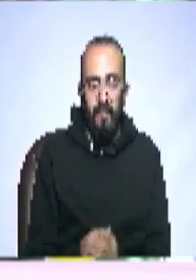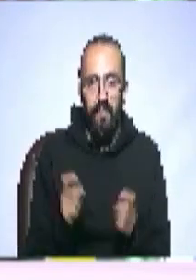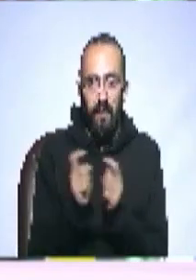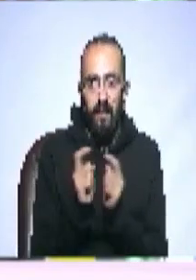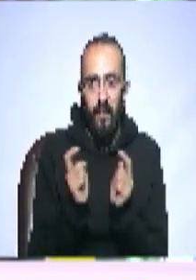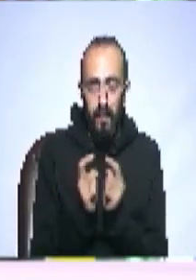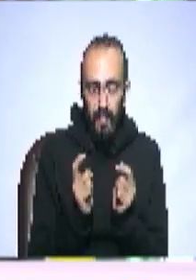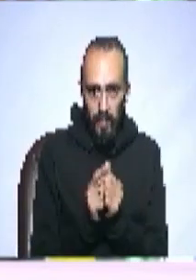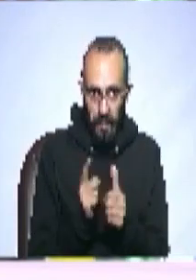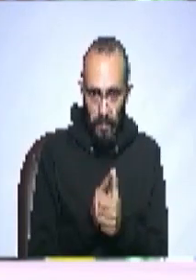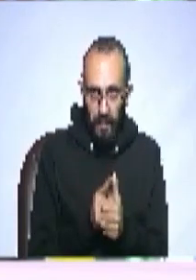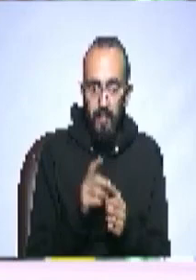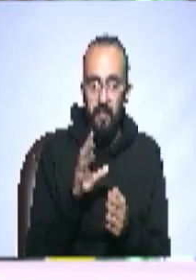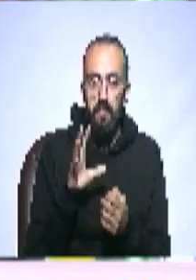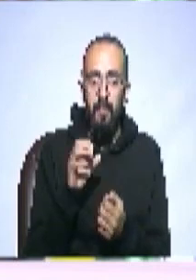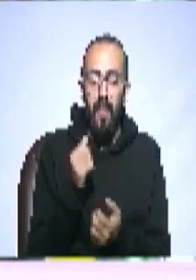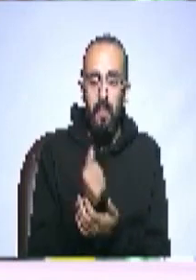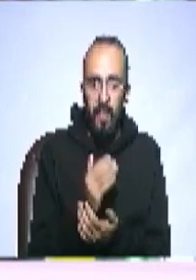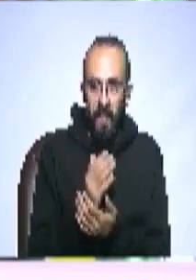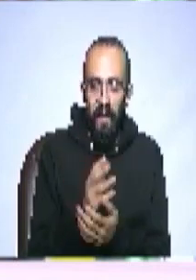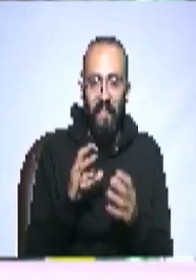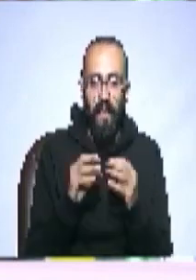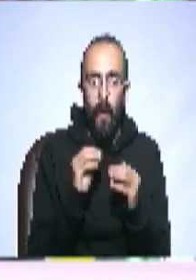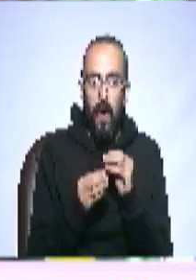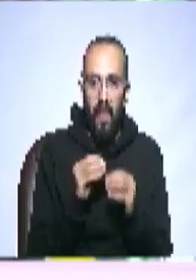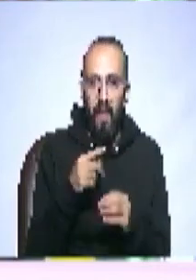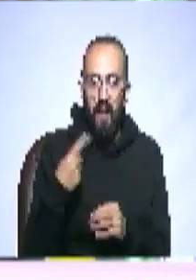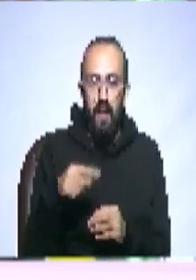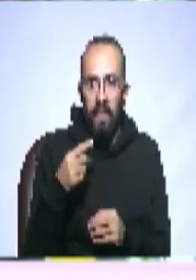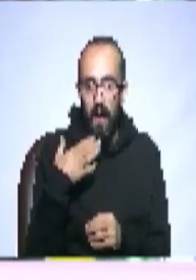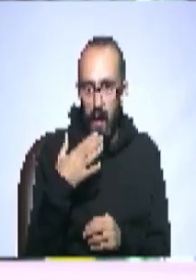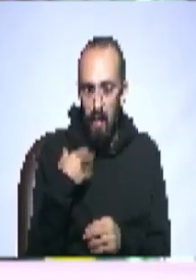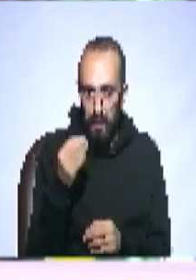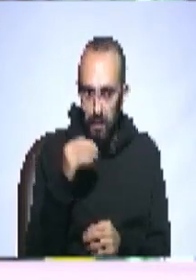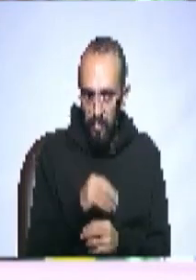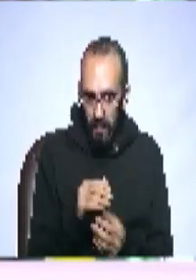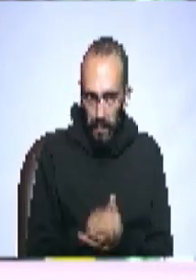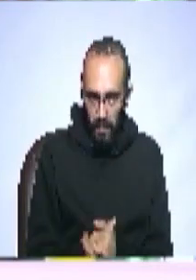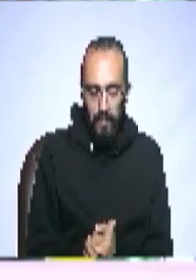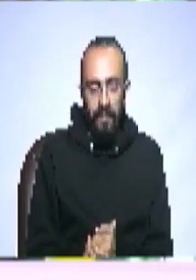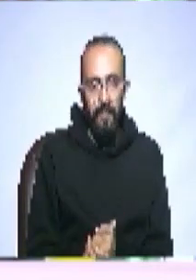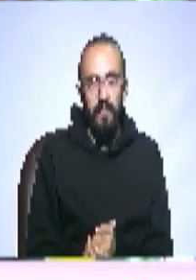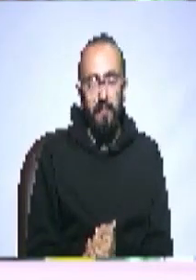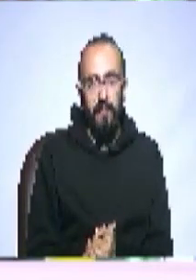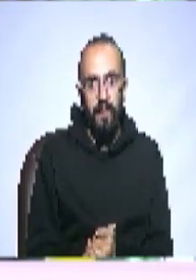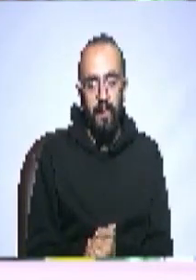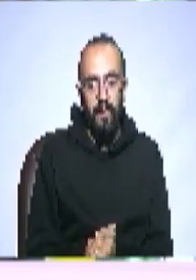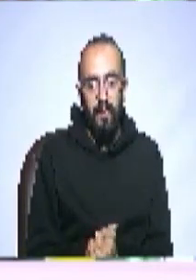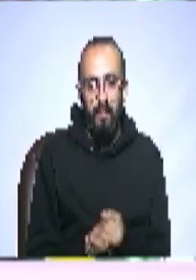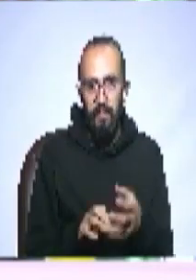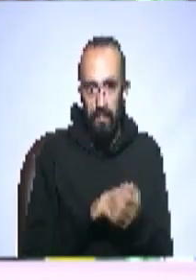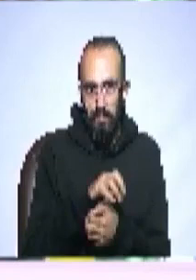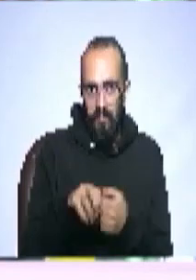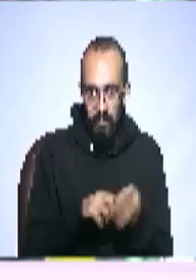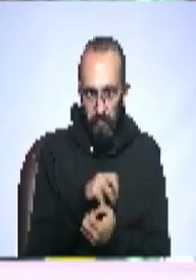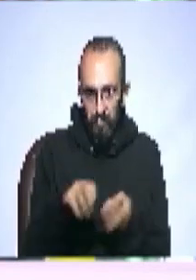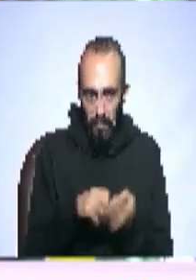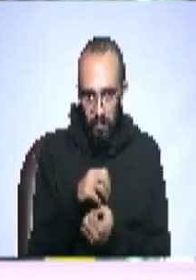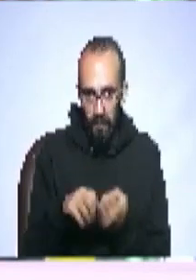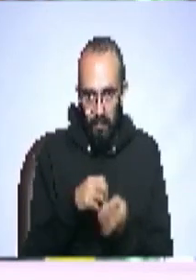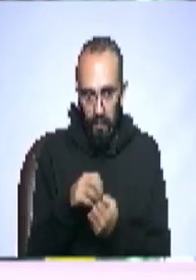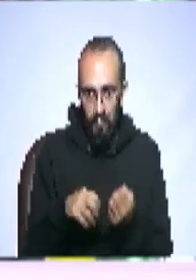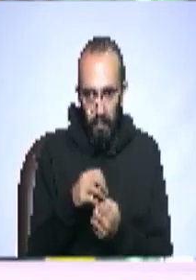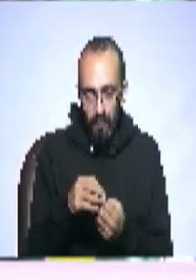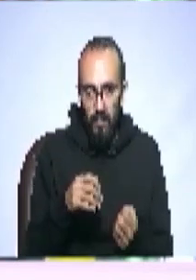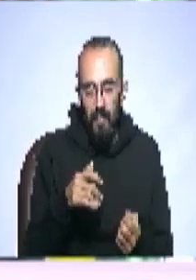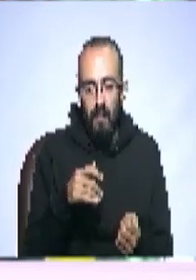بالفراخ، حطينا بصل وفلفل الوان وفلفل اخضر وقرن فلفل حراق عشان يحل الكلام بتاعنا، ودعكناهم مع بعض. خدنا قلوب